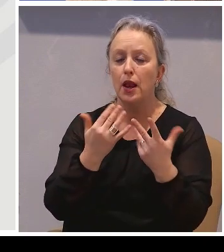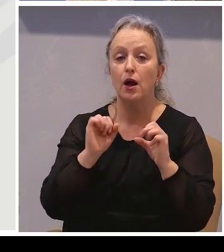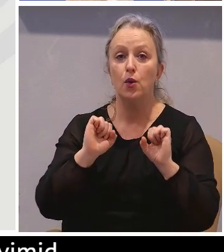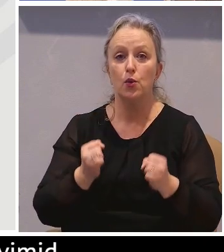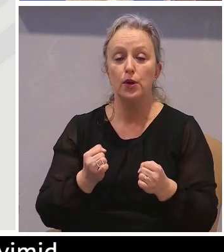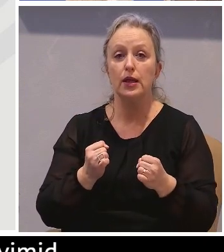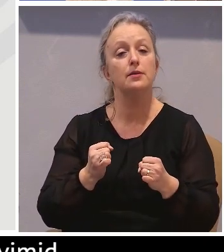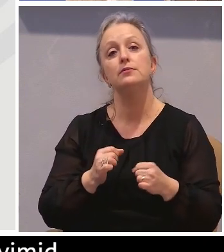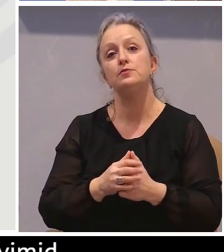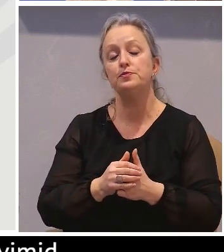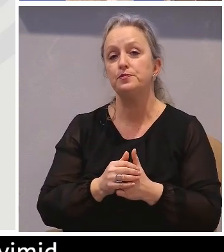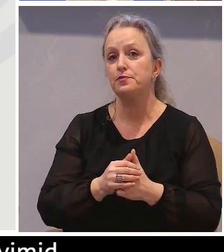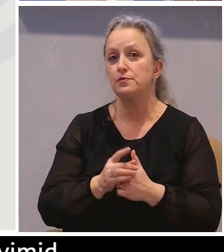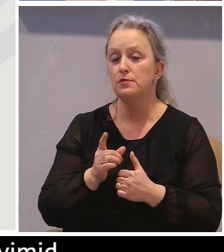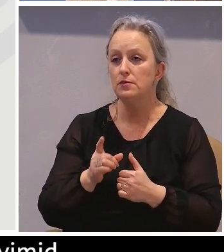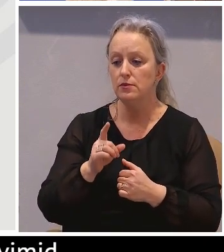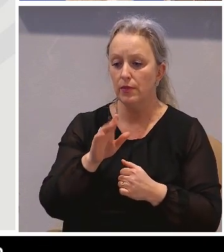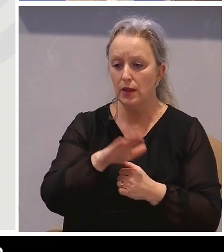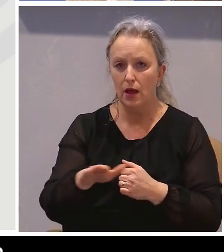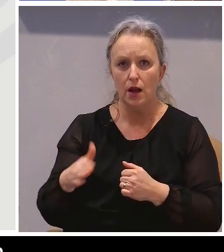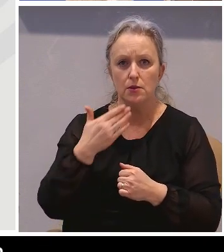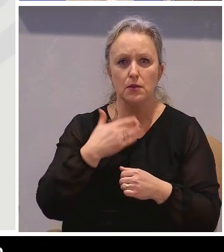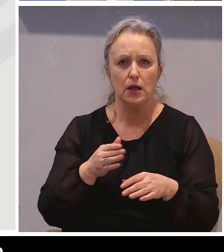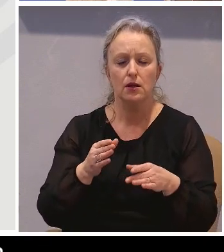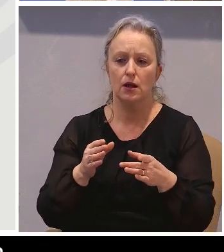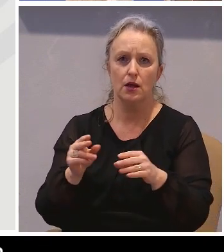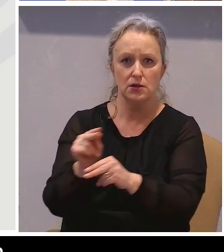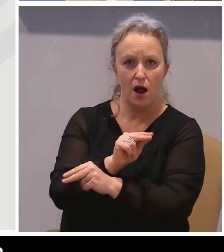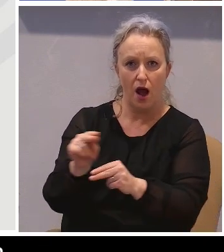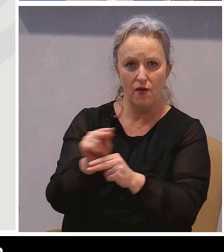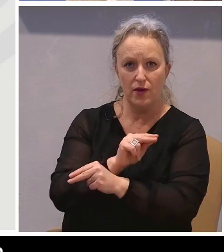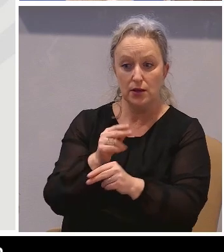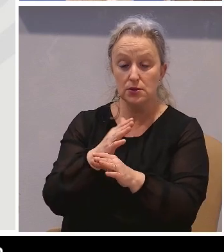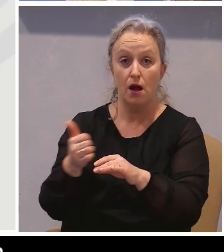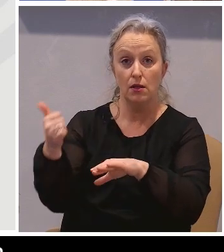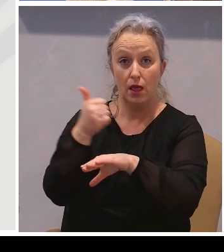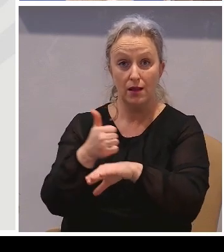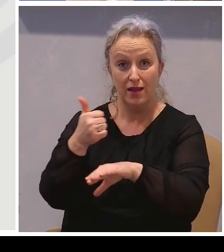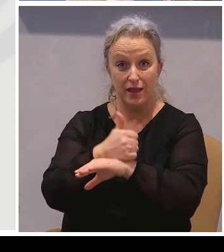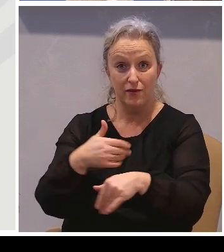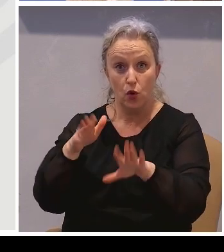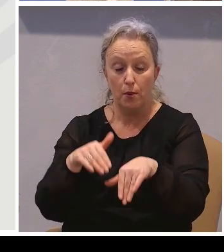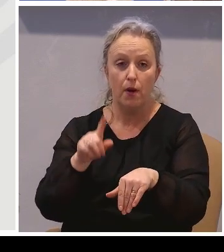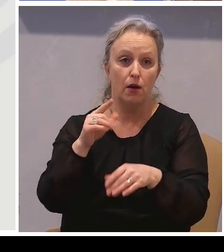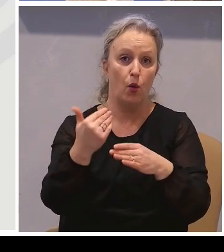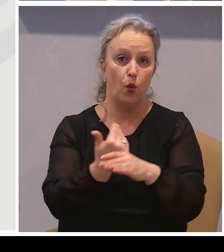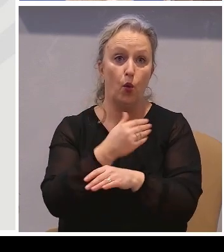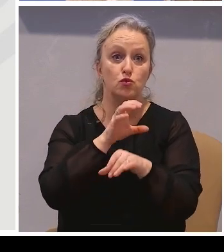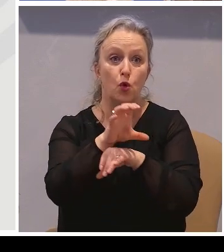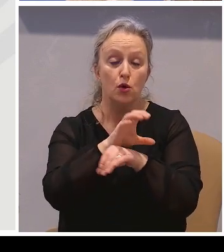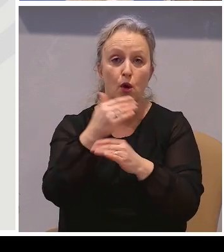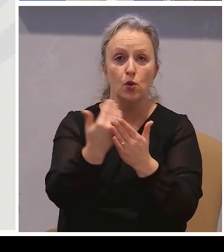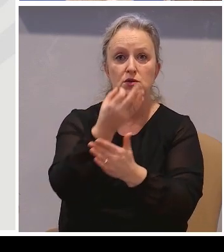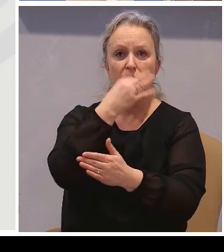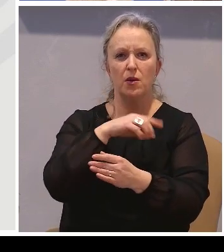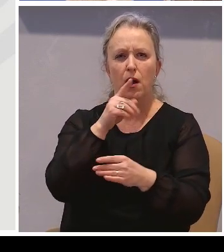kui if it's only a medicine lastel mingi aimed for haiguse raviks adults, on olemas juba mingid you alternatiivid, don't tuleb need to uus submit this tootja, plan. uus ravim, aga ta ei anna väga